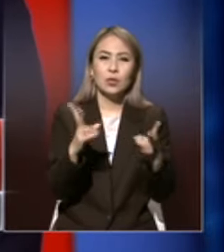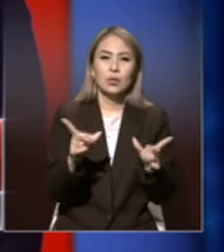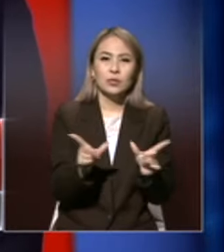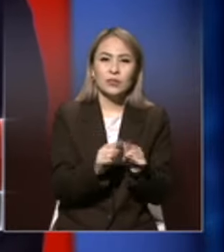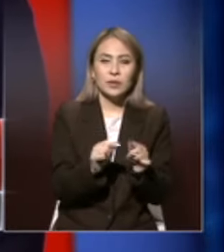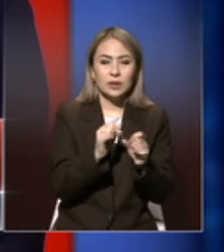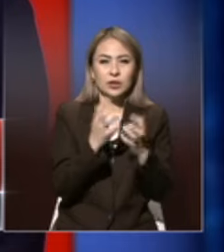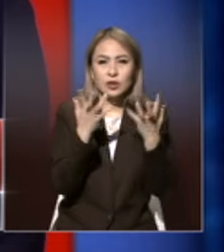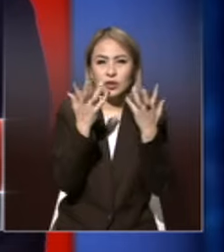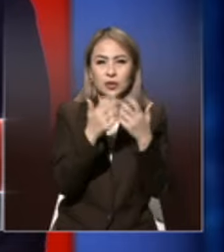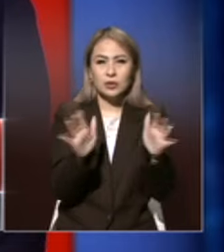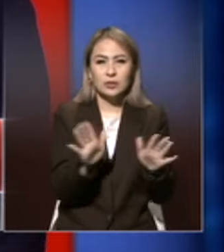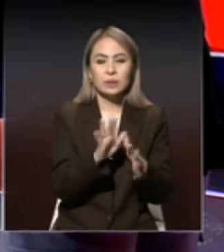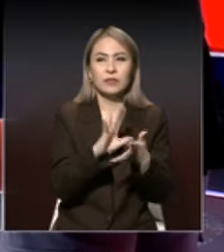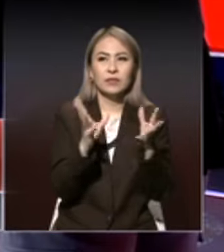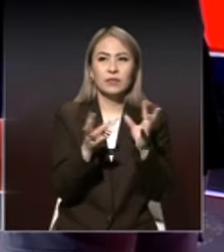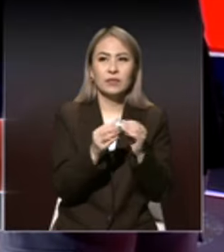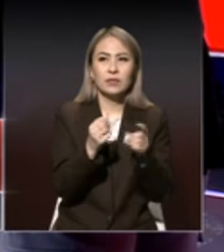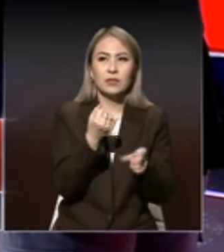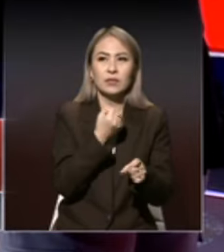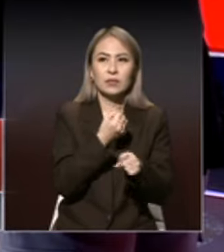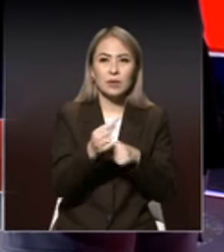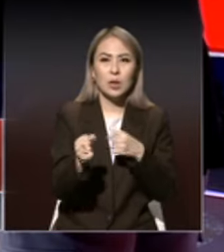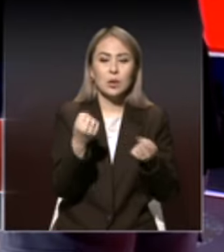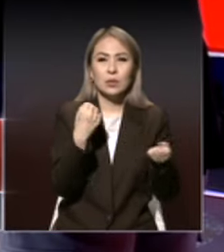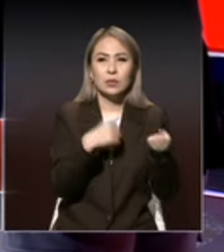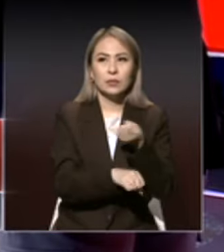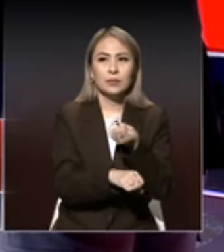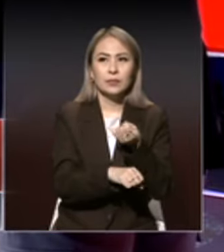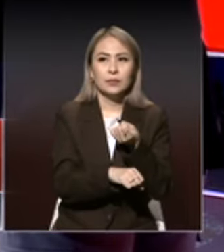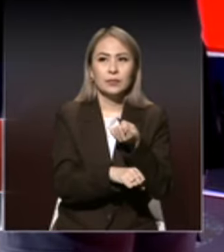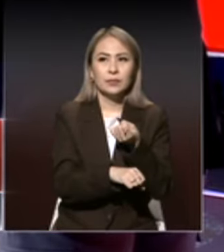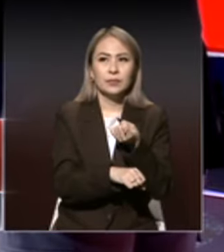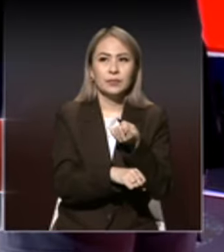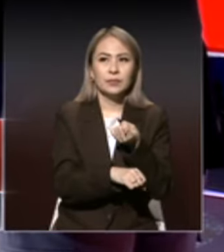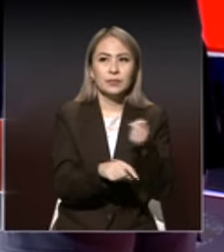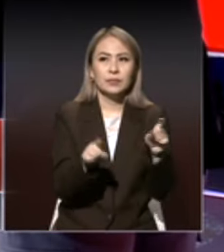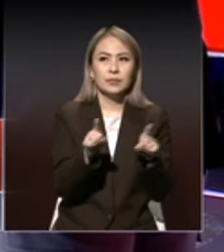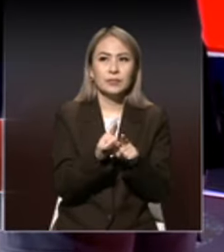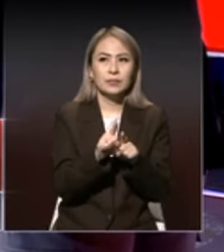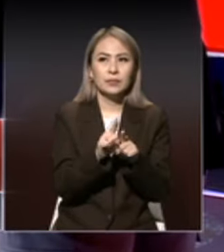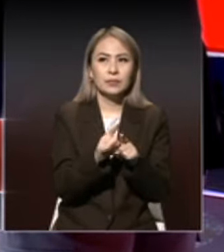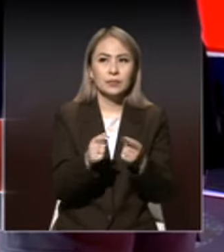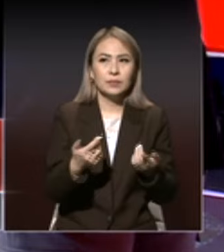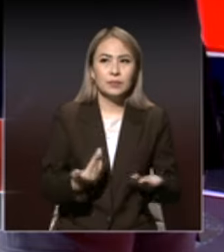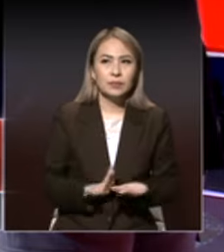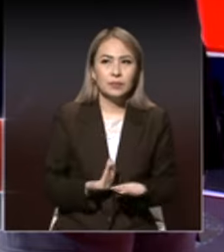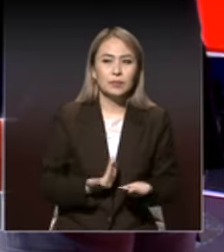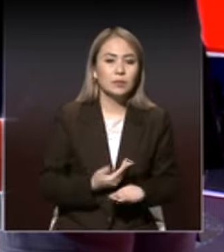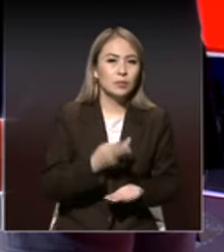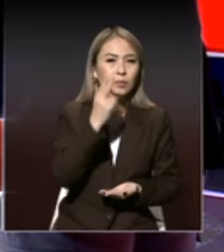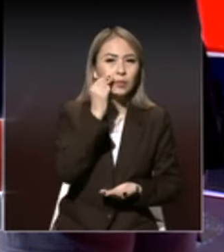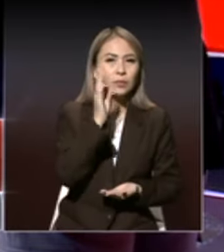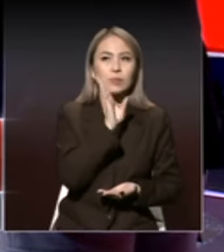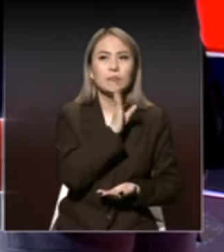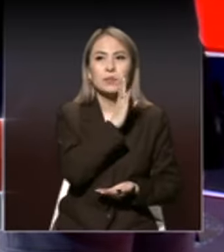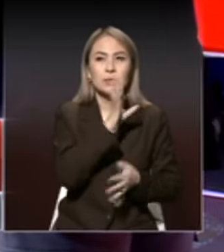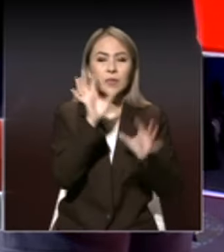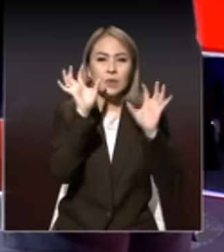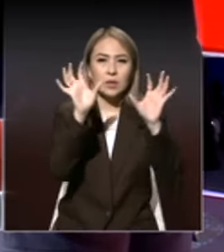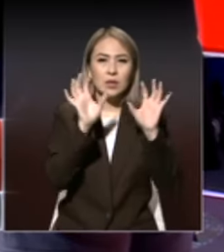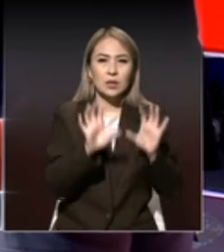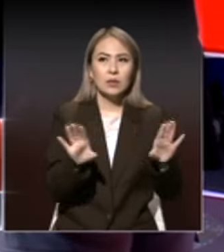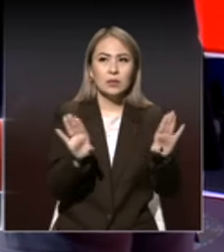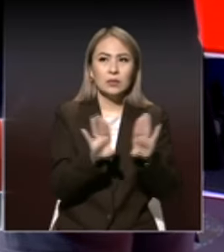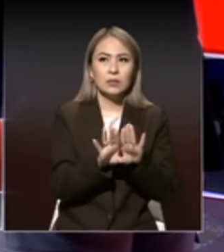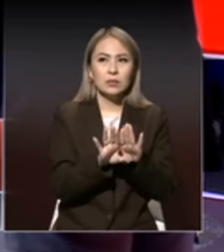тұрып жатыр, не істеп жатыр, оның былай айтқанда шегі жоқ қой. Ал отбасылық тұрмыстық зорлық зомбылық бұл күйеу мен әйел арасындағы мәселе. Жоқ, заң бойынша тек күйеу